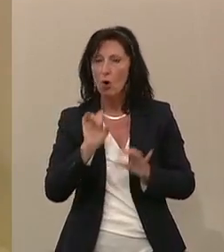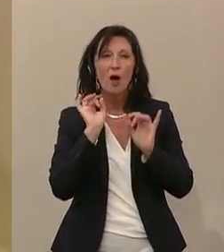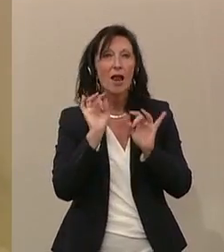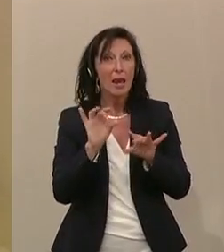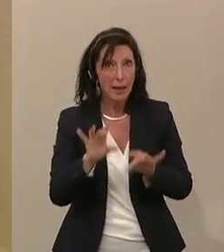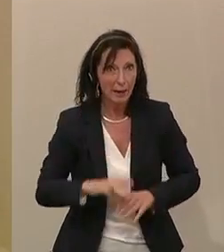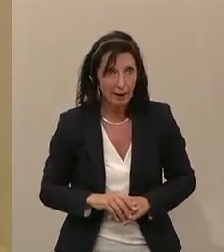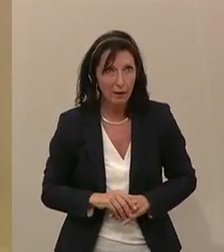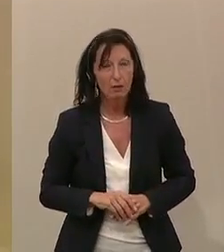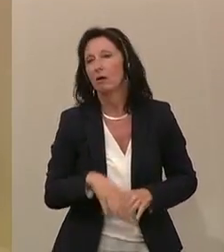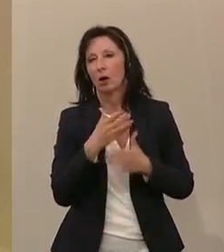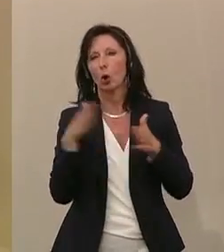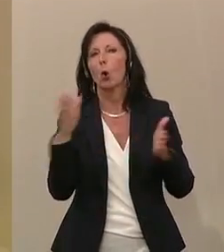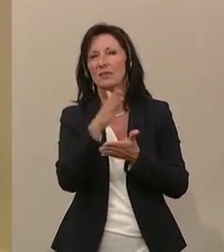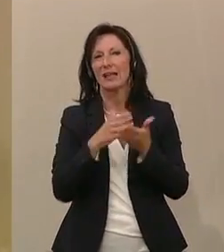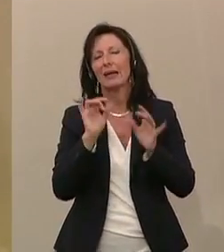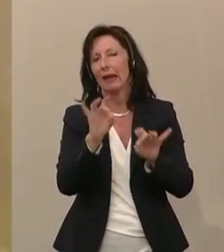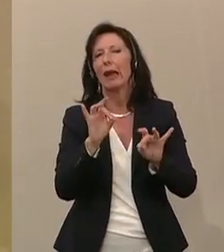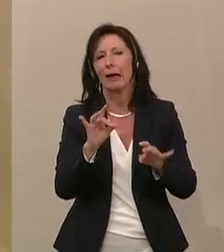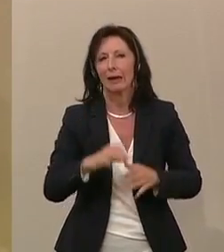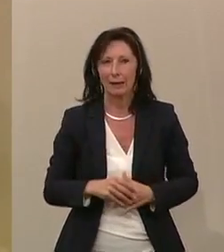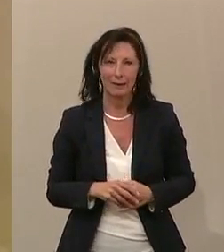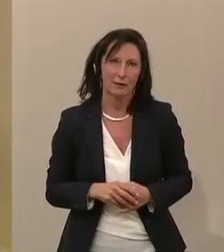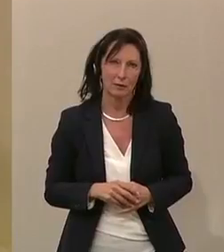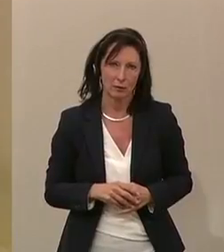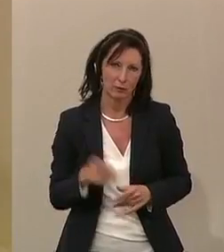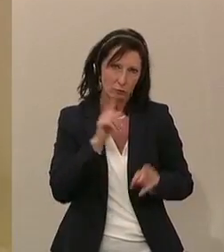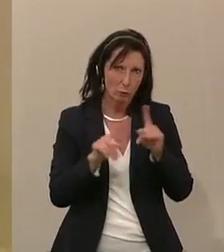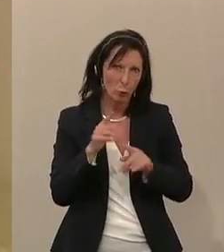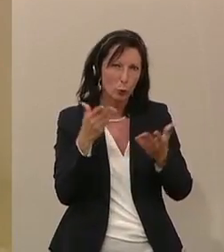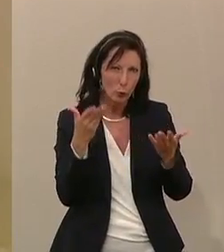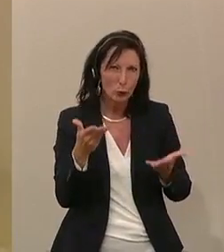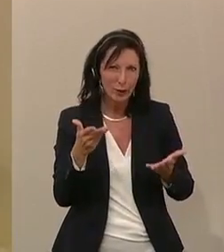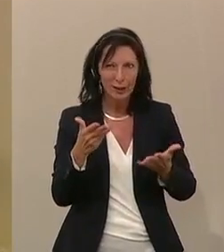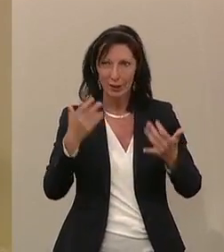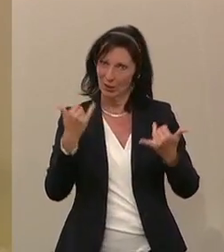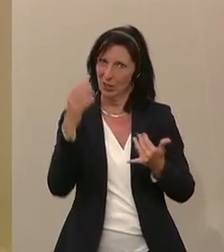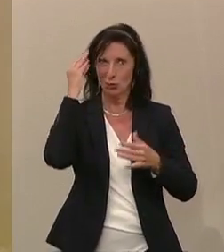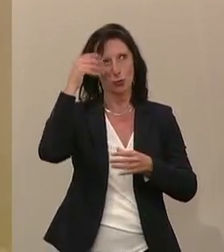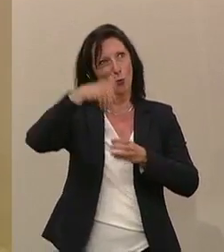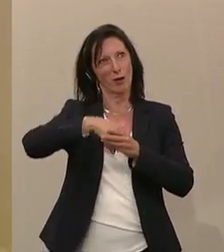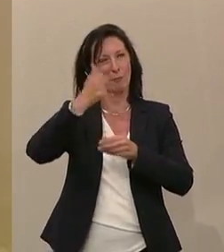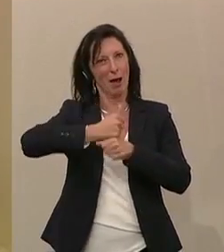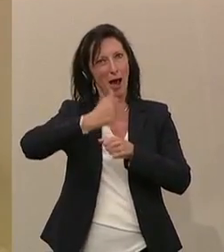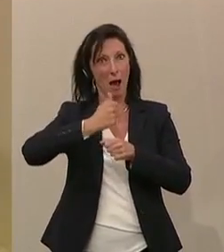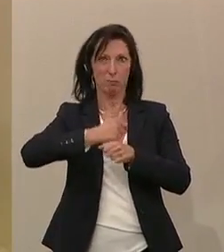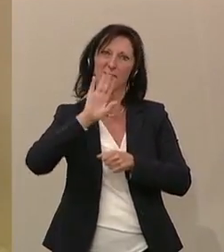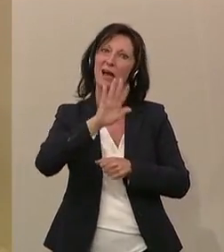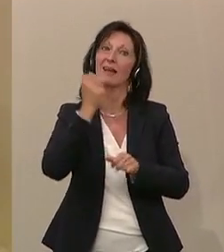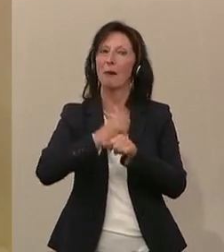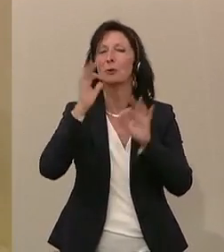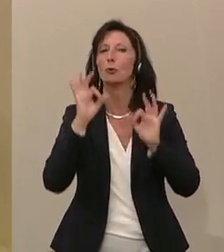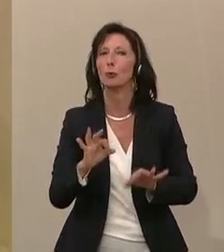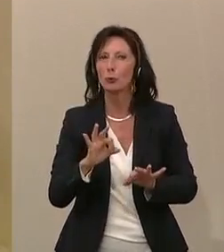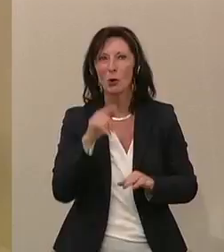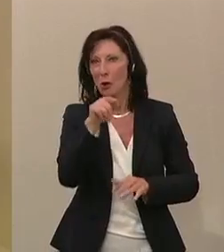überzeugt, dass das ja ein größerer Teil oder der größte Teil ist des Lehrpersonals, das an unseren Schulen wirkt, die gute Arbeit leisten, die gute Lehrer sind, die werden